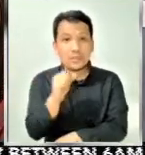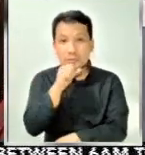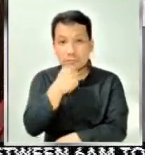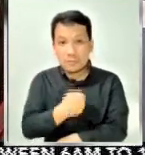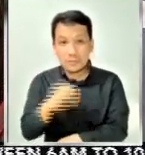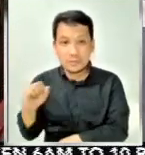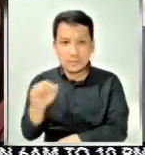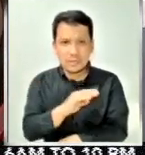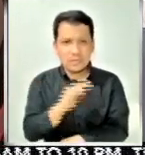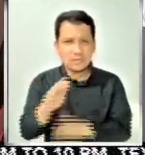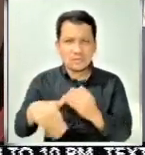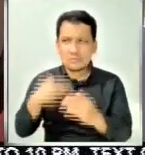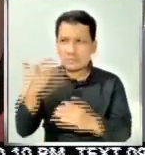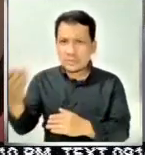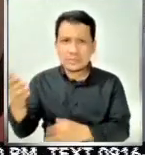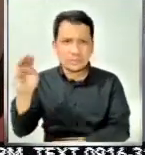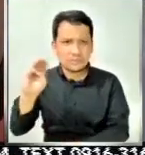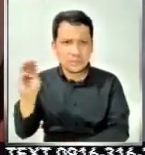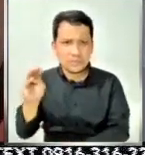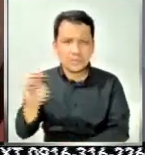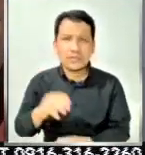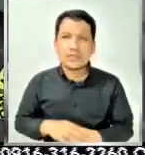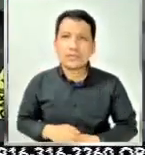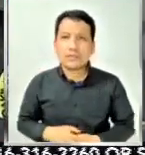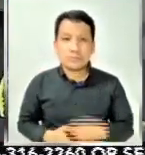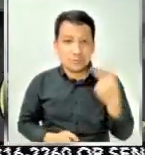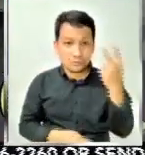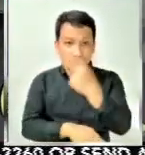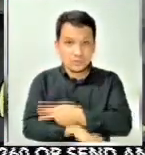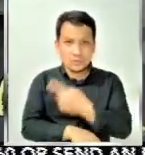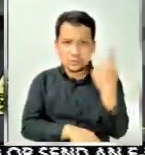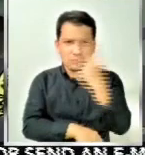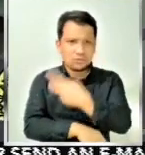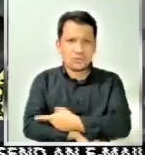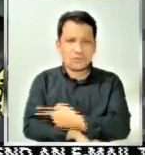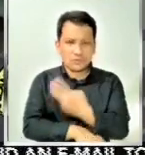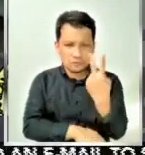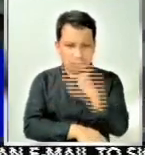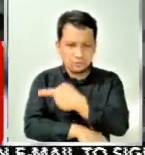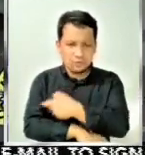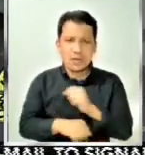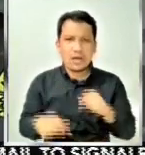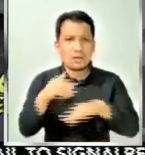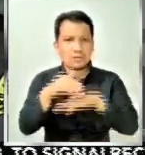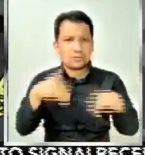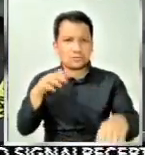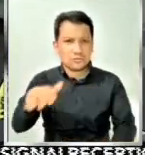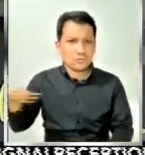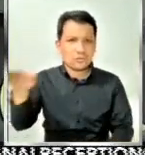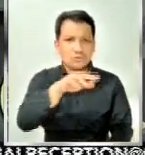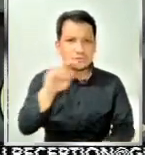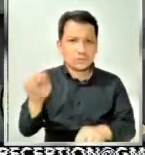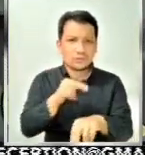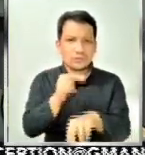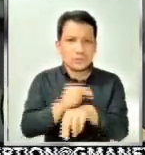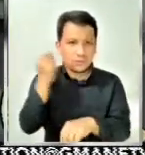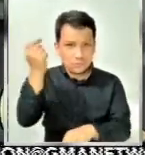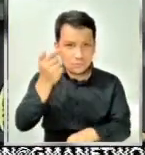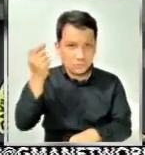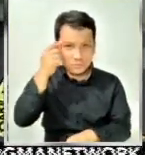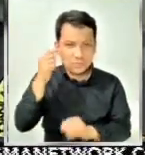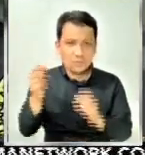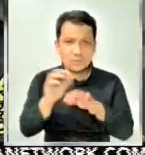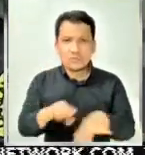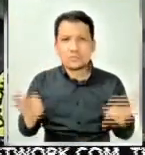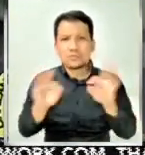ng Lunes. Isa o dalawang araw na lang po ang aabutin natin. At ako'y nananawagan sa national government na sana nga po ay dumating na ho